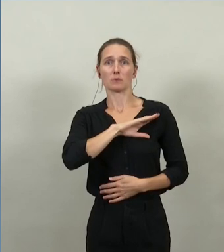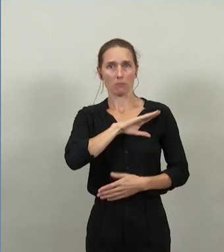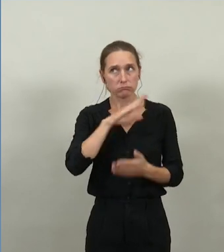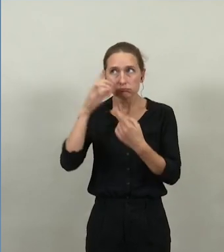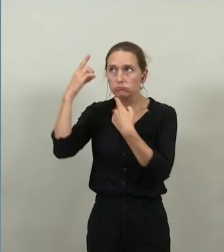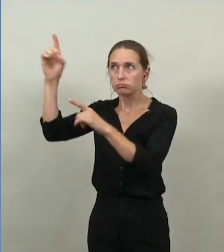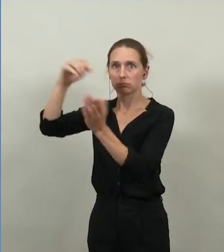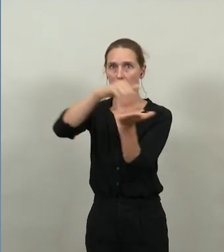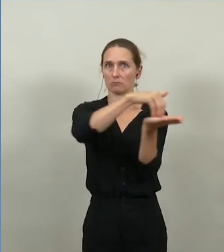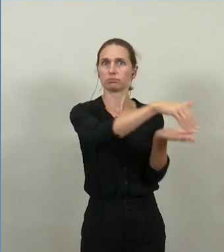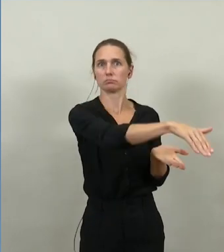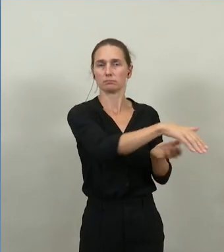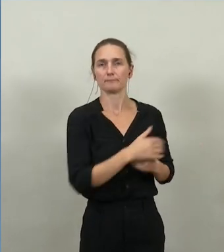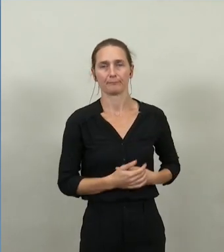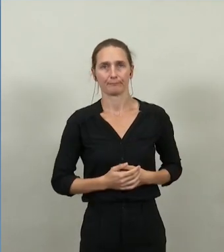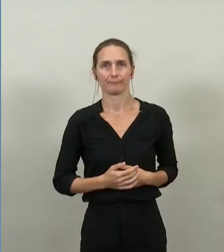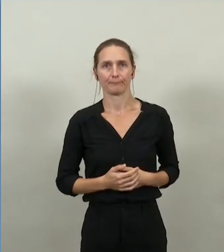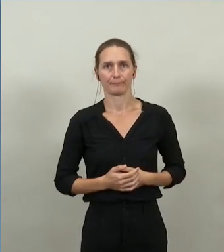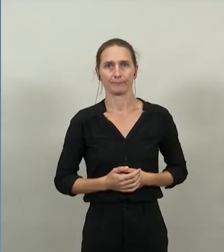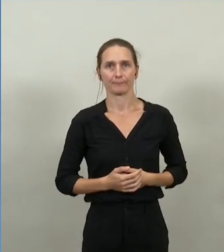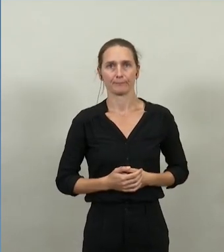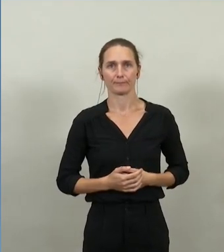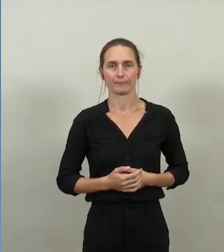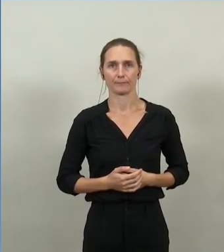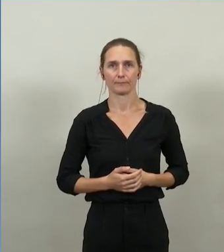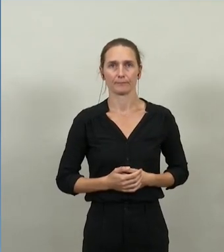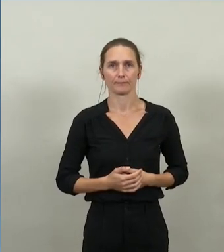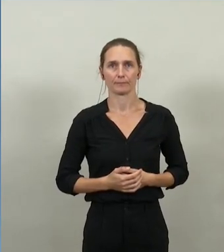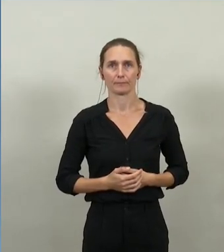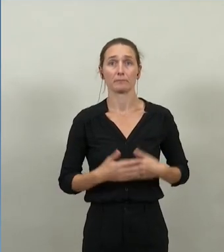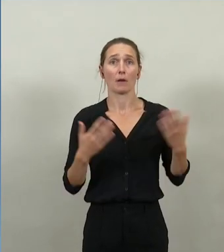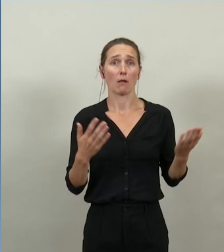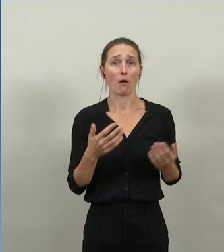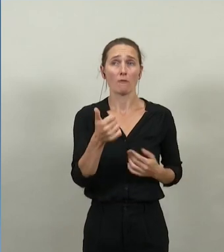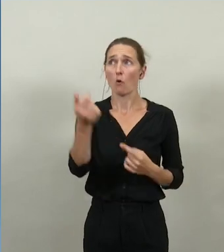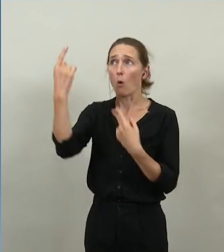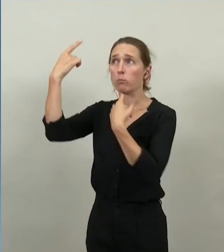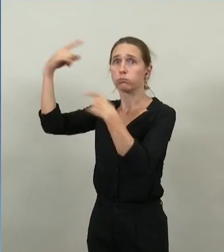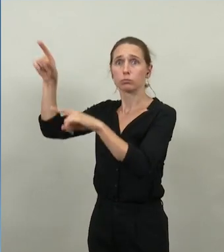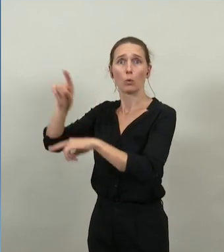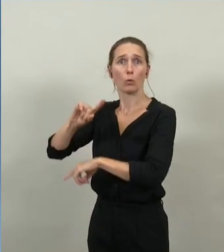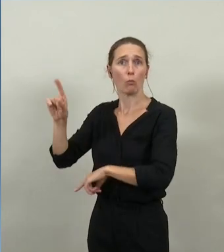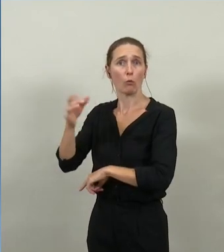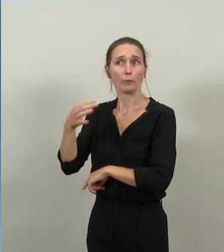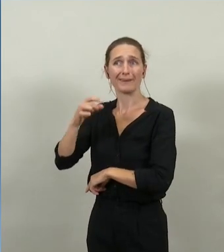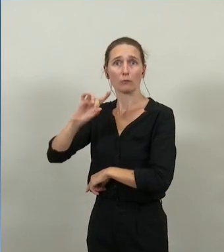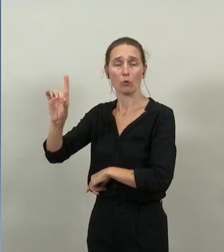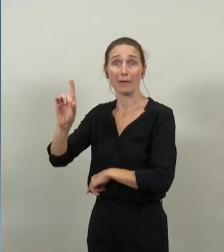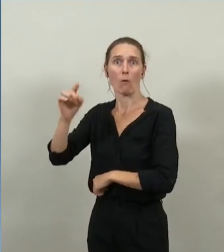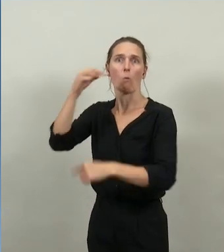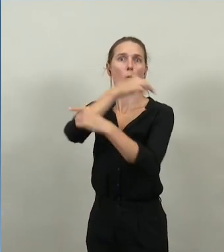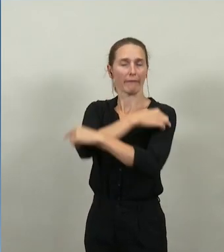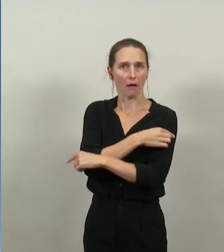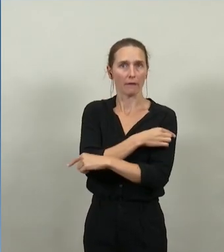demande d'expulsion alors non seulement vous ne le sollicitez pas systématiquement mais vous tentez parfois d'empêcher